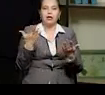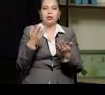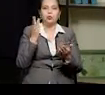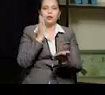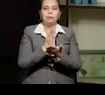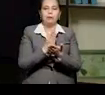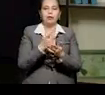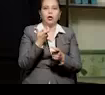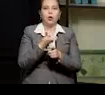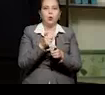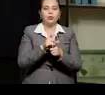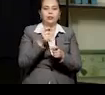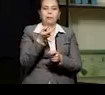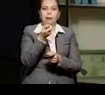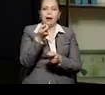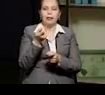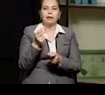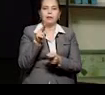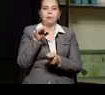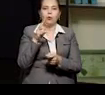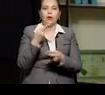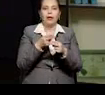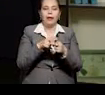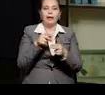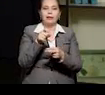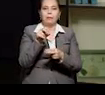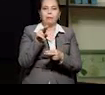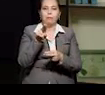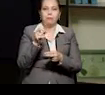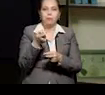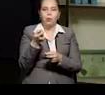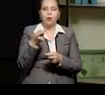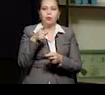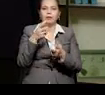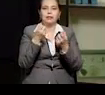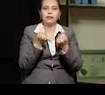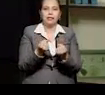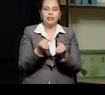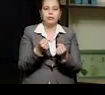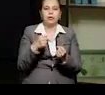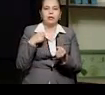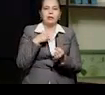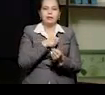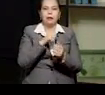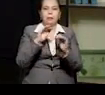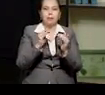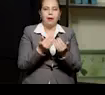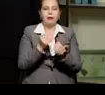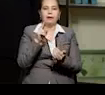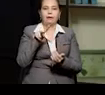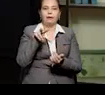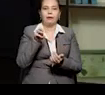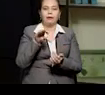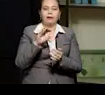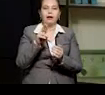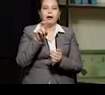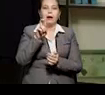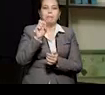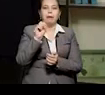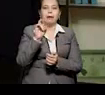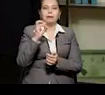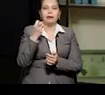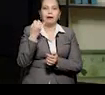имеет очень маленькие поры, и через эти поры задерживаются самые маленькие клетки